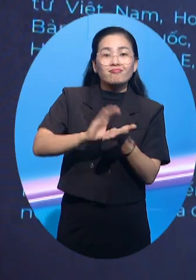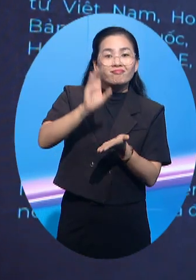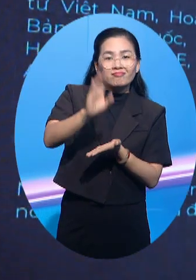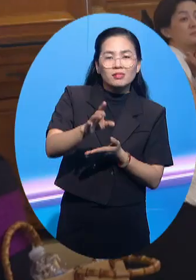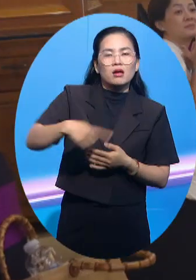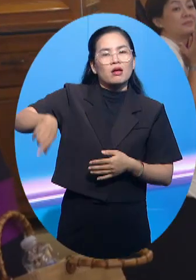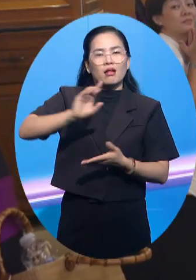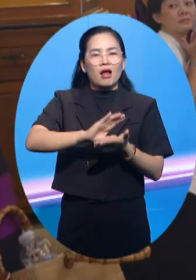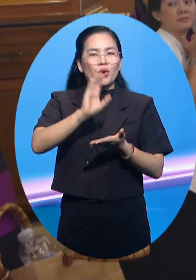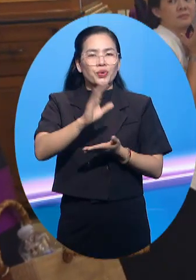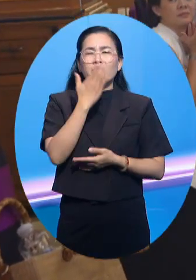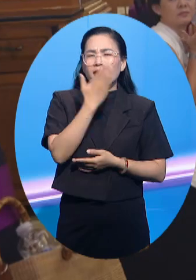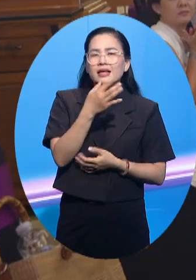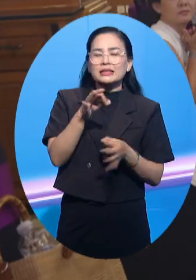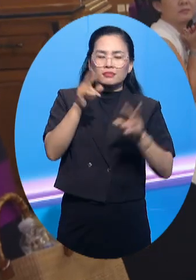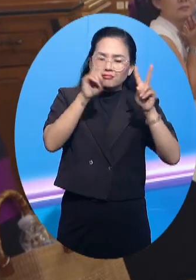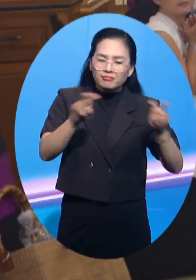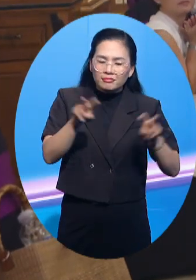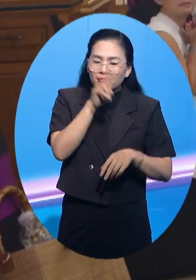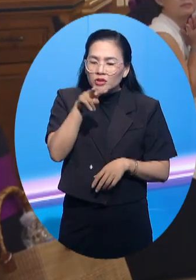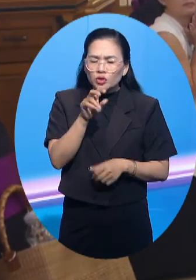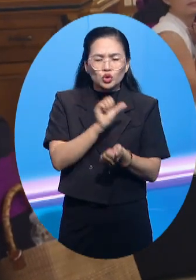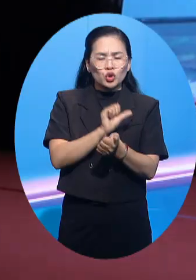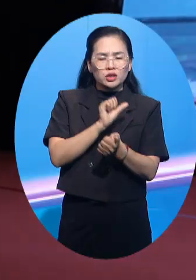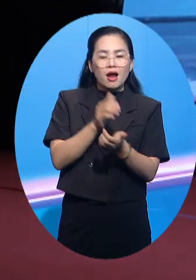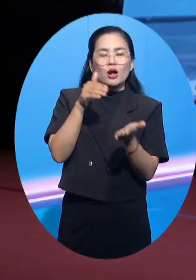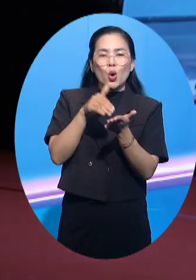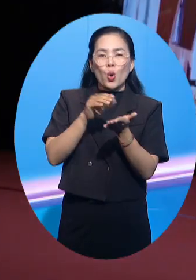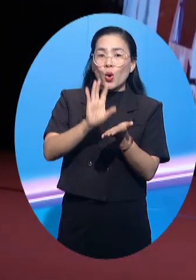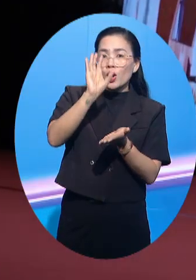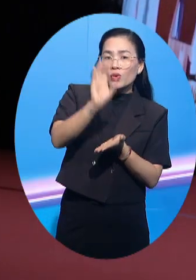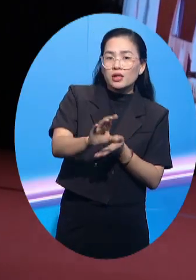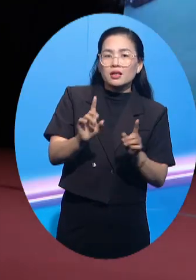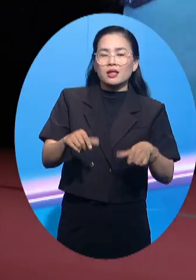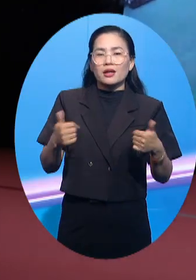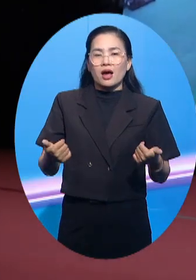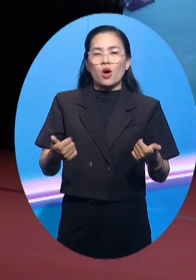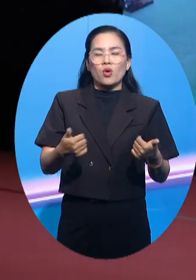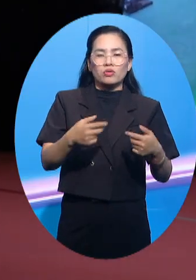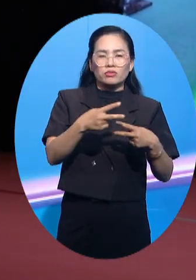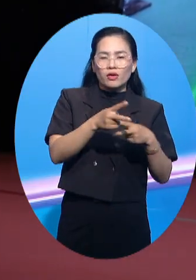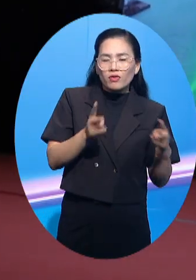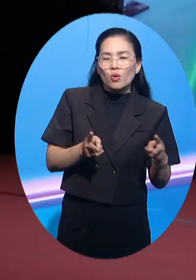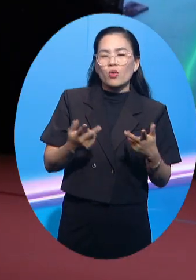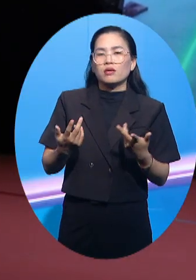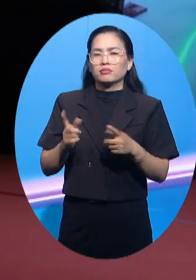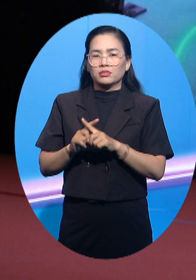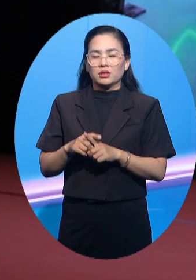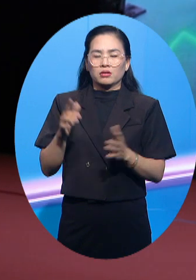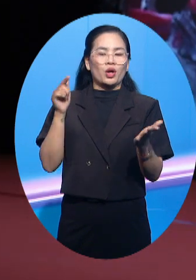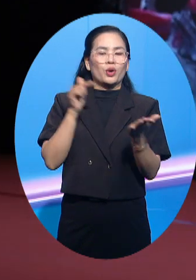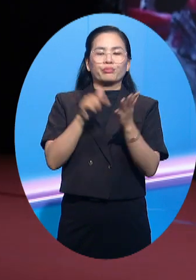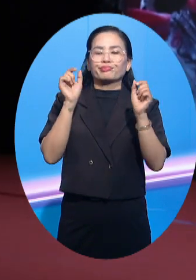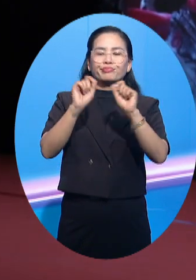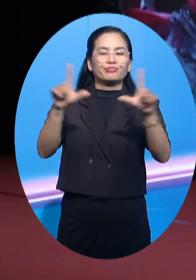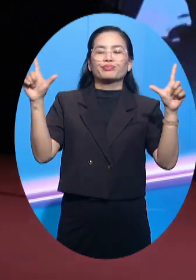cho các nhà đầu tư dễ dàng trong việc tìm kiếm, so sánh, lựa chọn cơ hội đầu tư ngay từ văn phòng hay nhà riêng của mình. Nhà đầu tư chỉ cần một cú lích